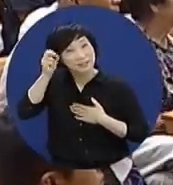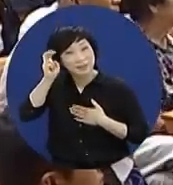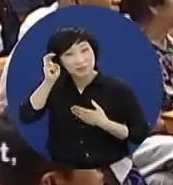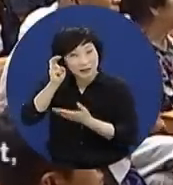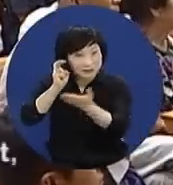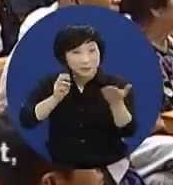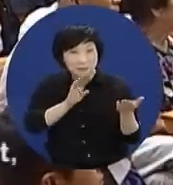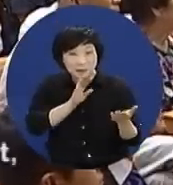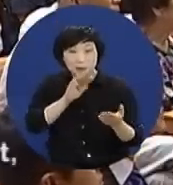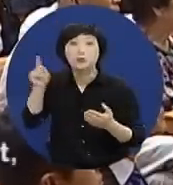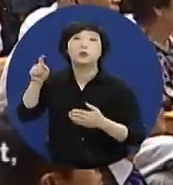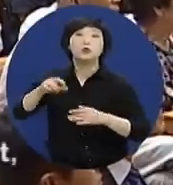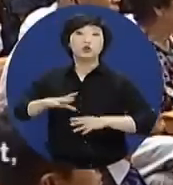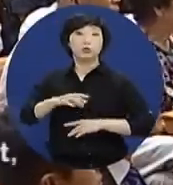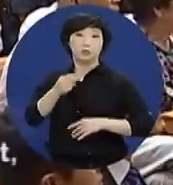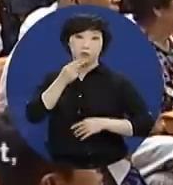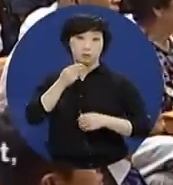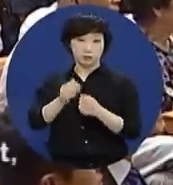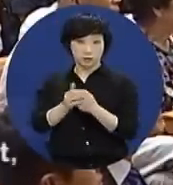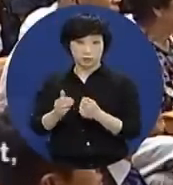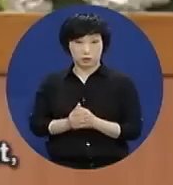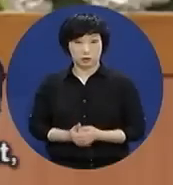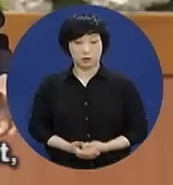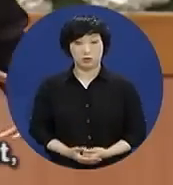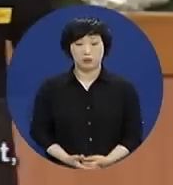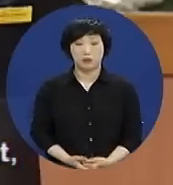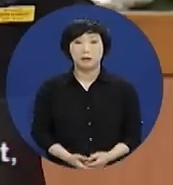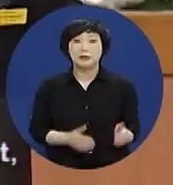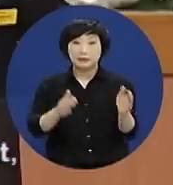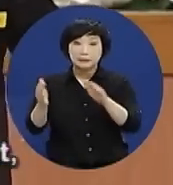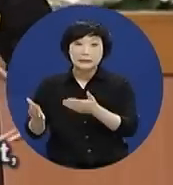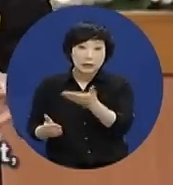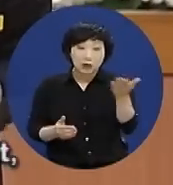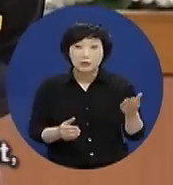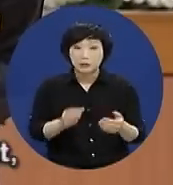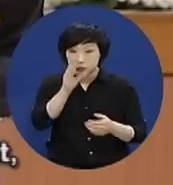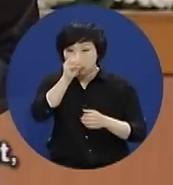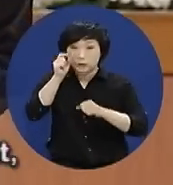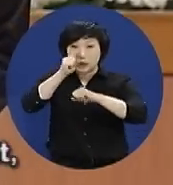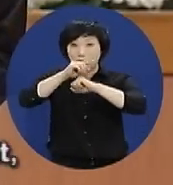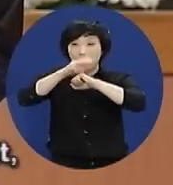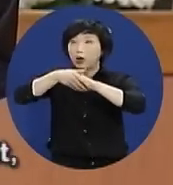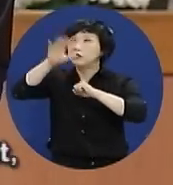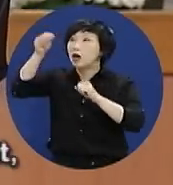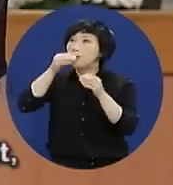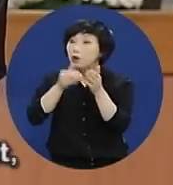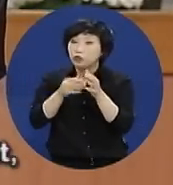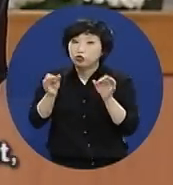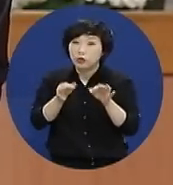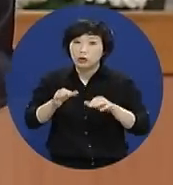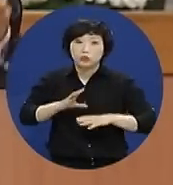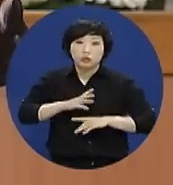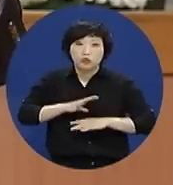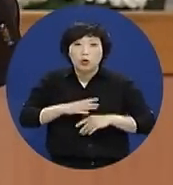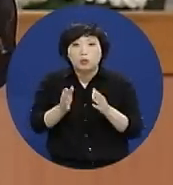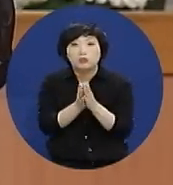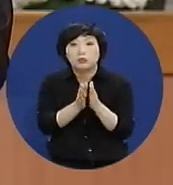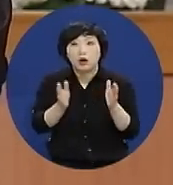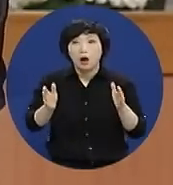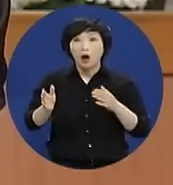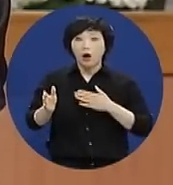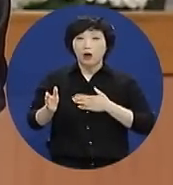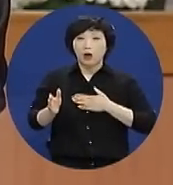を恐れる必要がありませんところで善悪の知識の木の実を食べた瞬間怖くなり恐れ